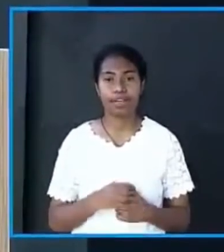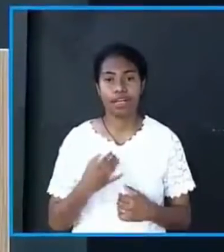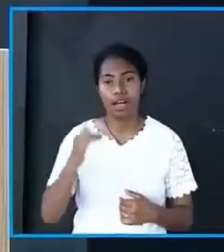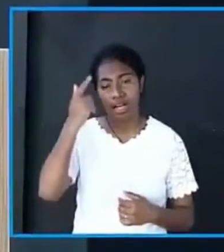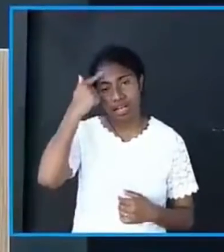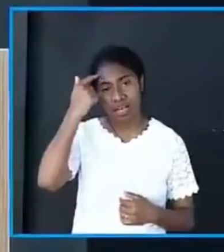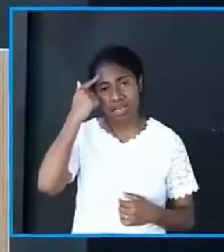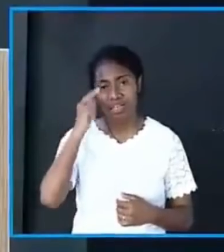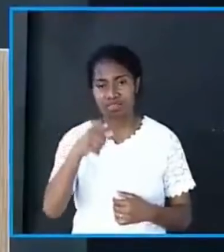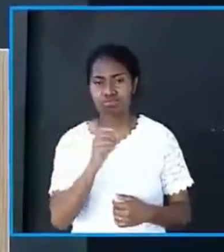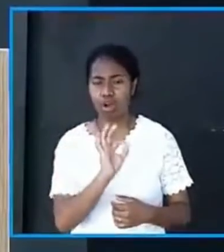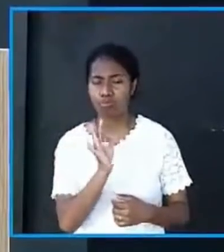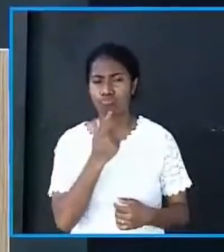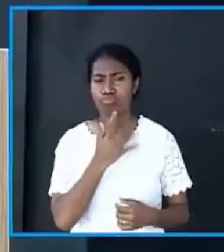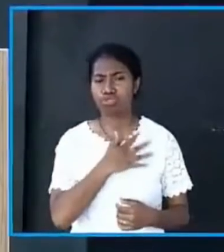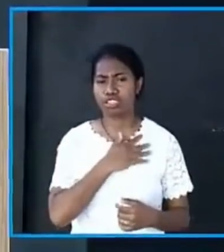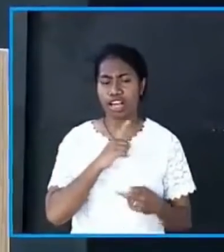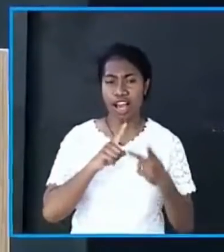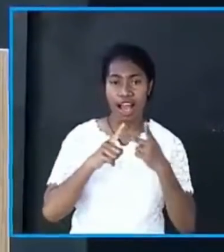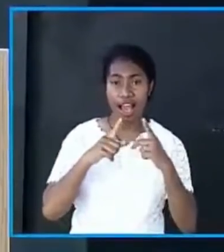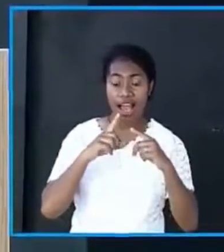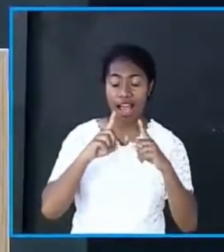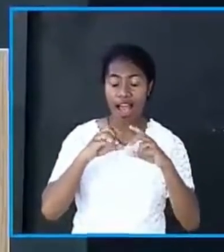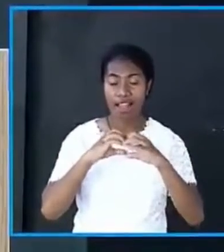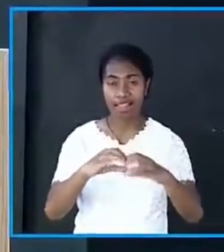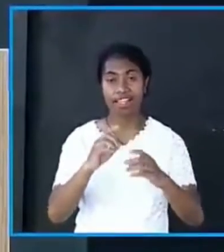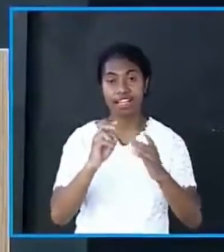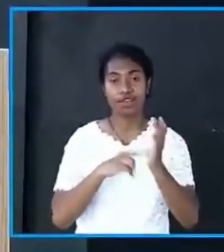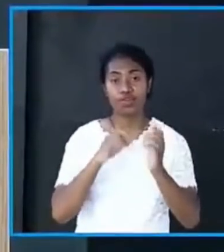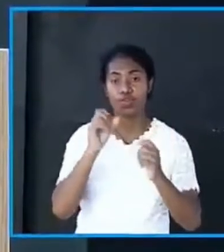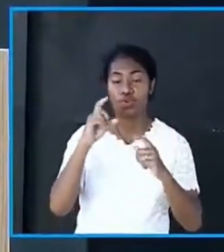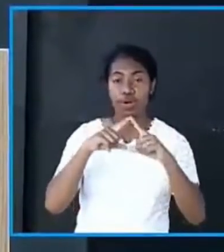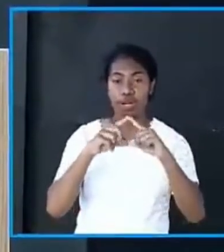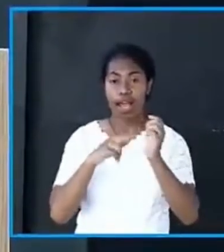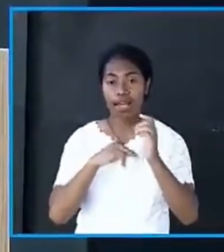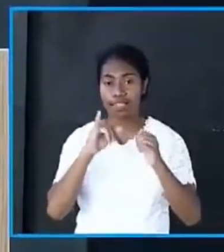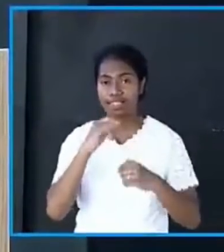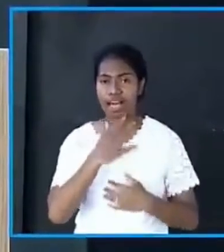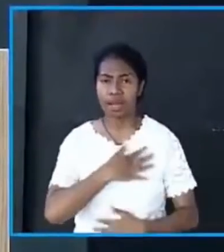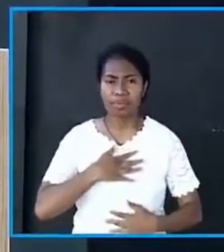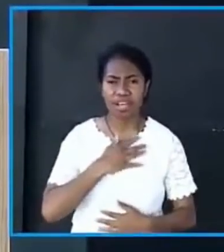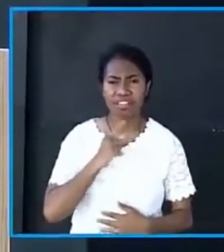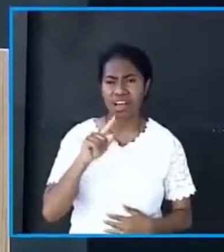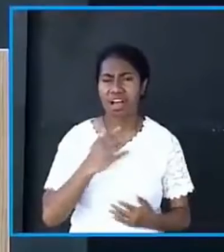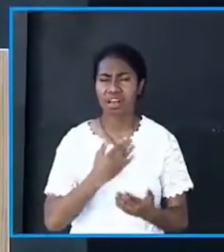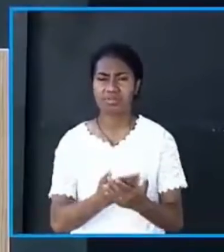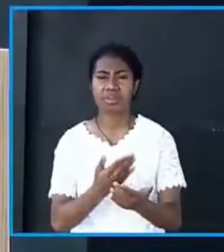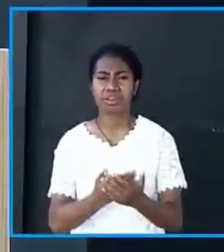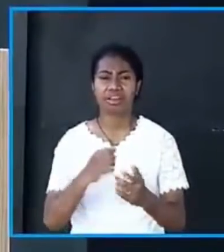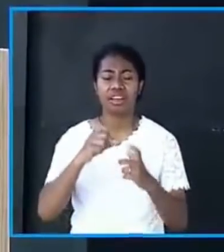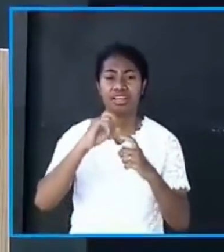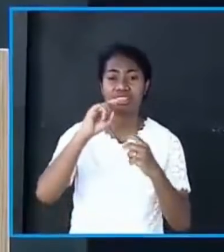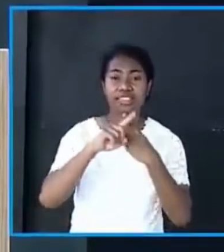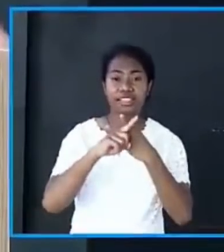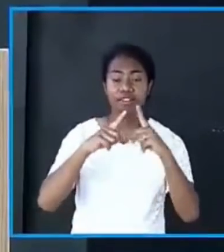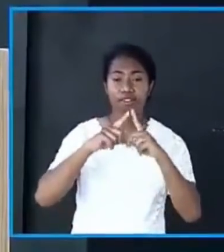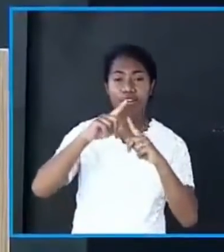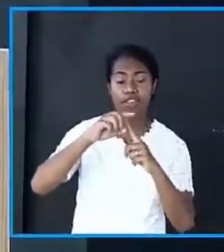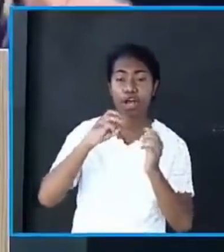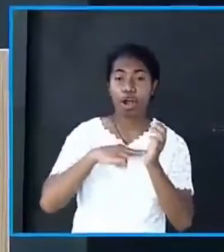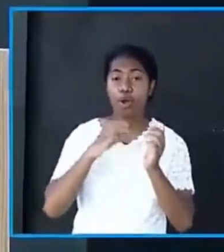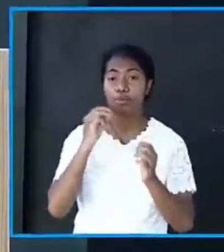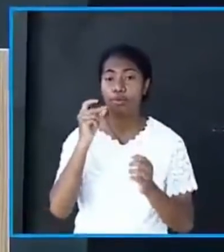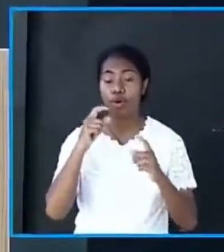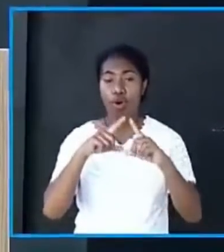binatang tidak punya hati nurani Kenapa tidak diperhatiin orang aneh karena binatang tidak diberi sifat moral Kenapa kita diberi sifat moral